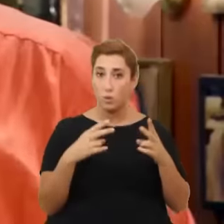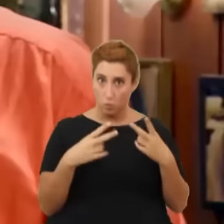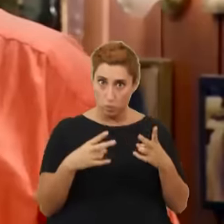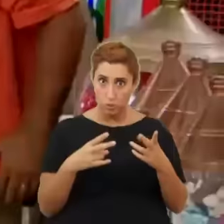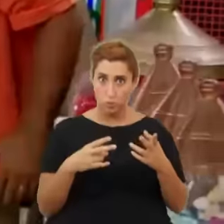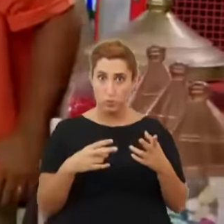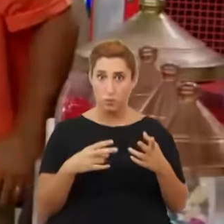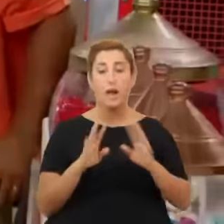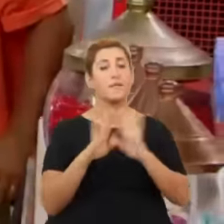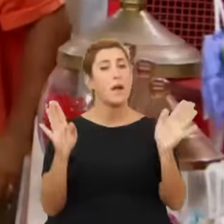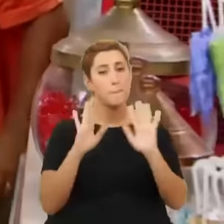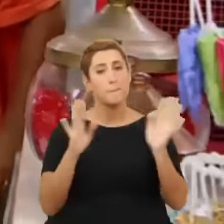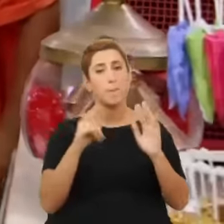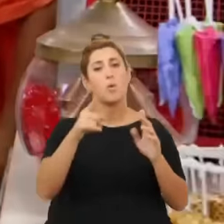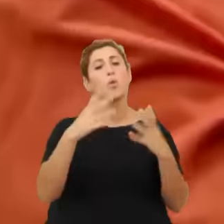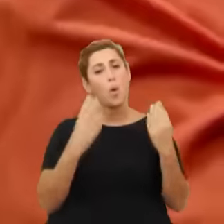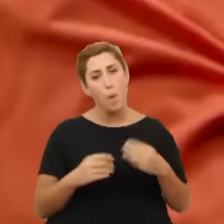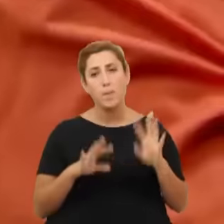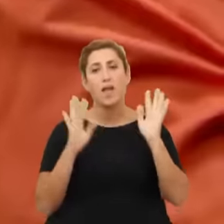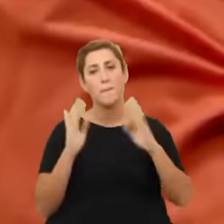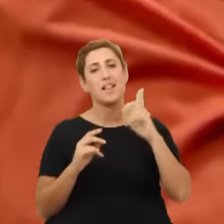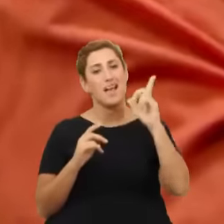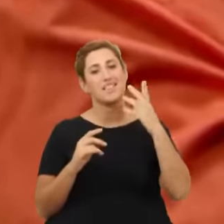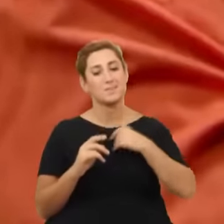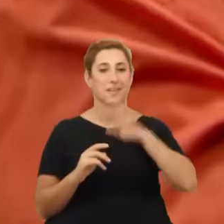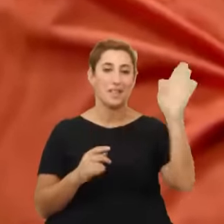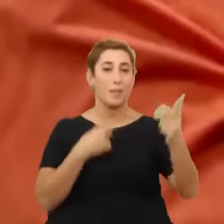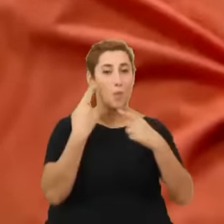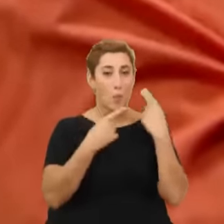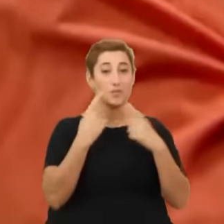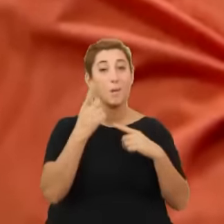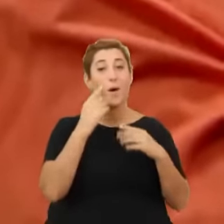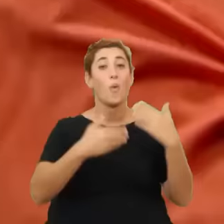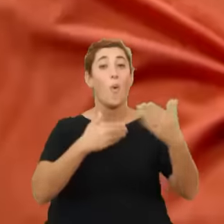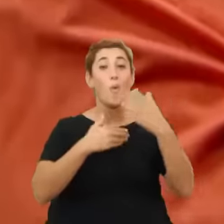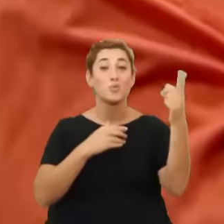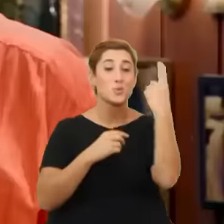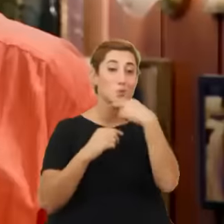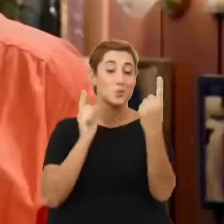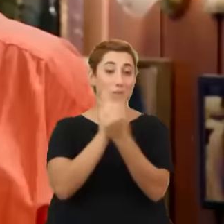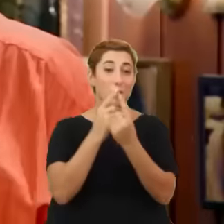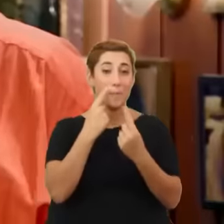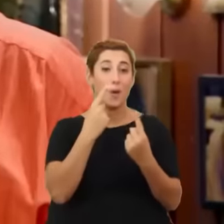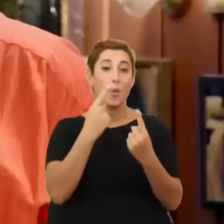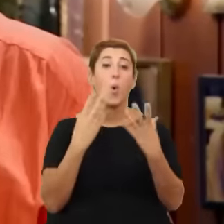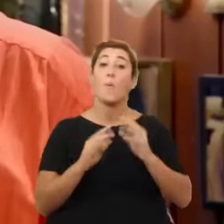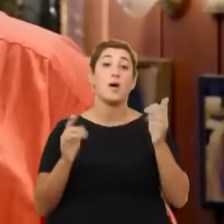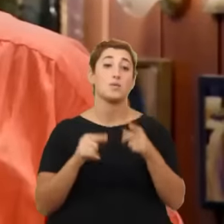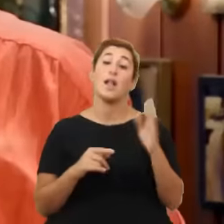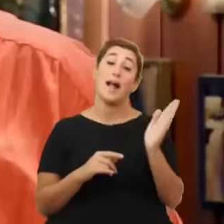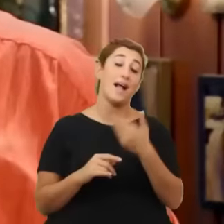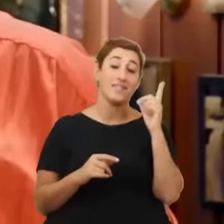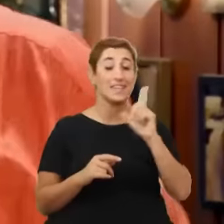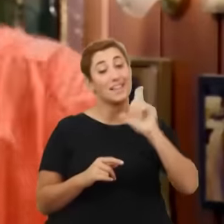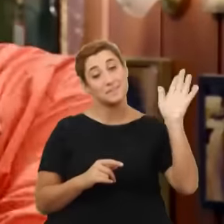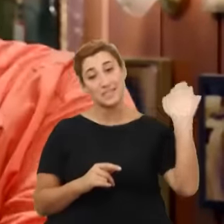mu? Tamam öyle olmadı ama lazım gidelim konuşalım. Bak komşusuk yüz yüze bakaysık birbirimize olmaz öyle. Hadi